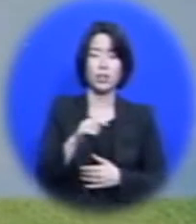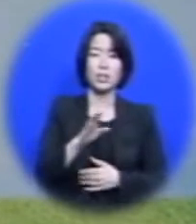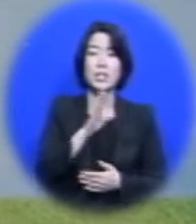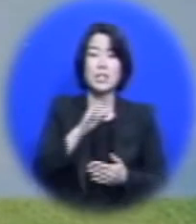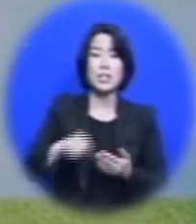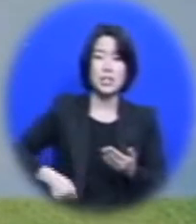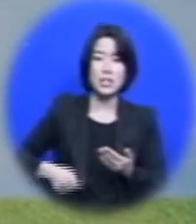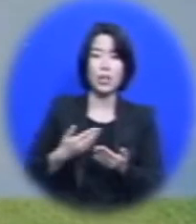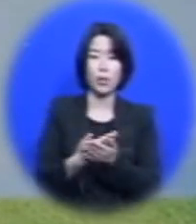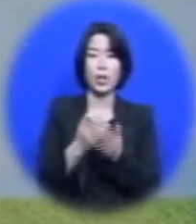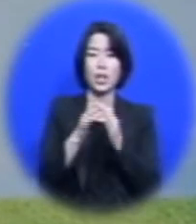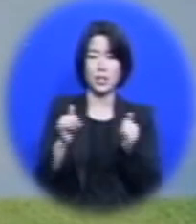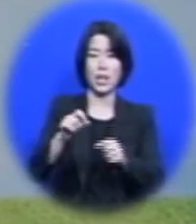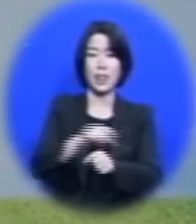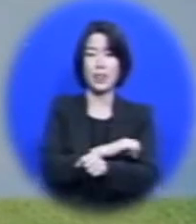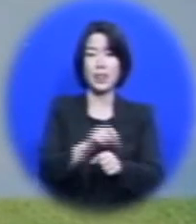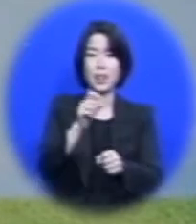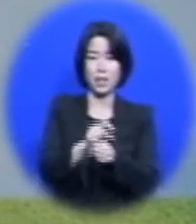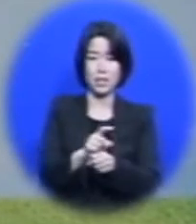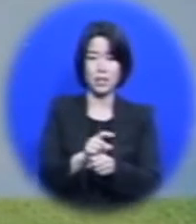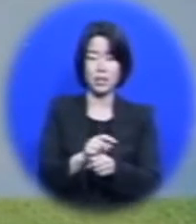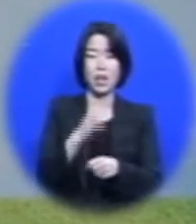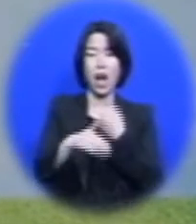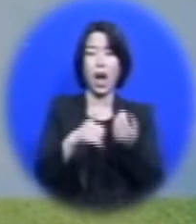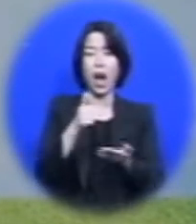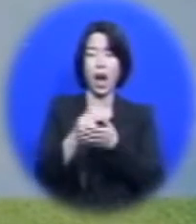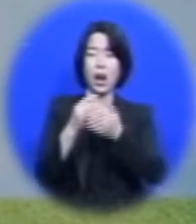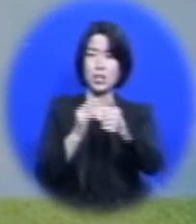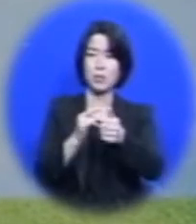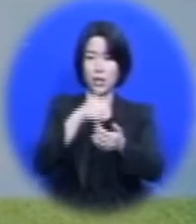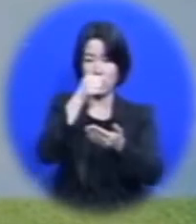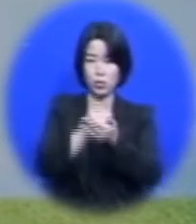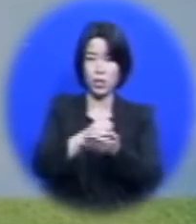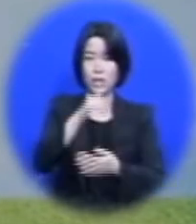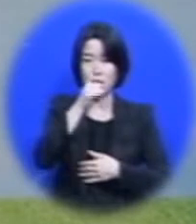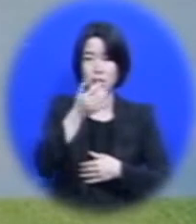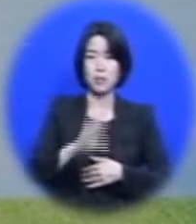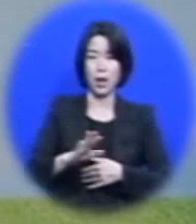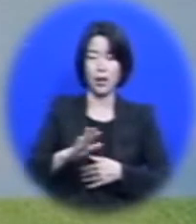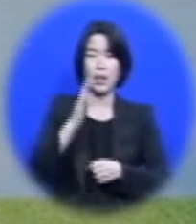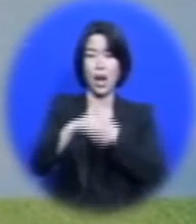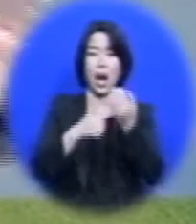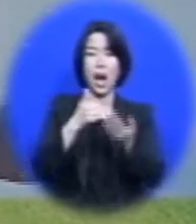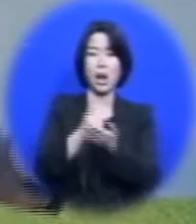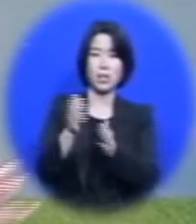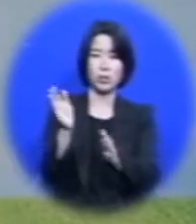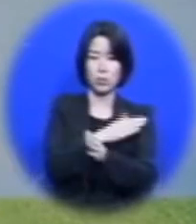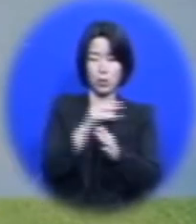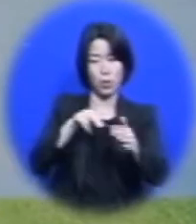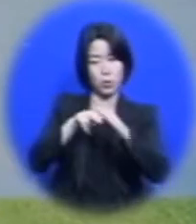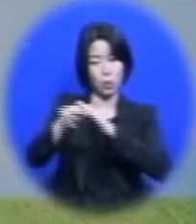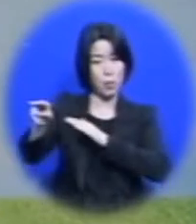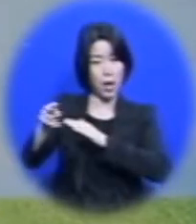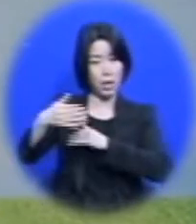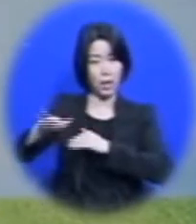진정한 회개자의 특징은 하나님에게 죄를 지었지만 하나님으로부터 도망가는 자가